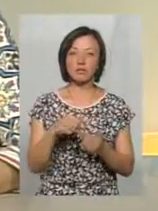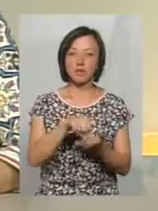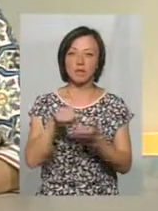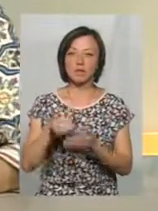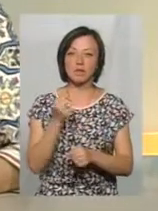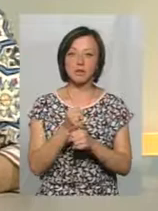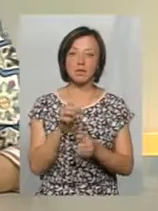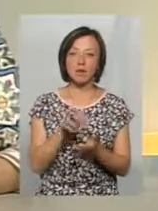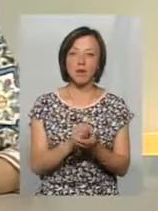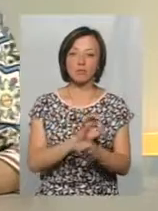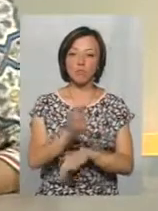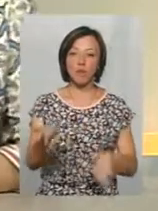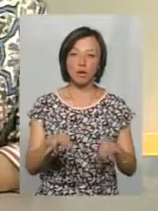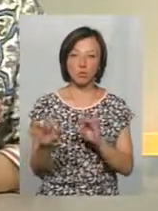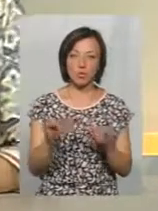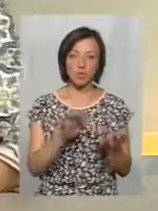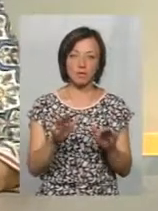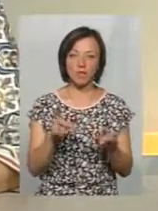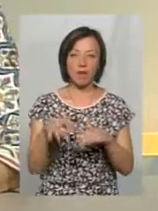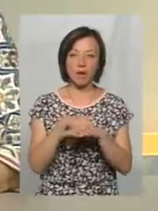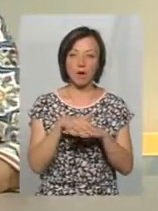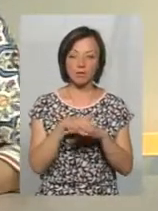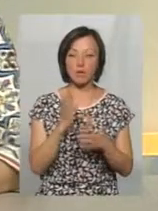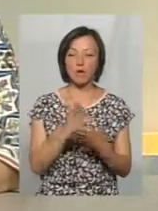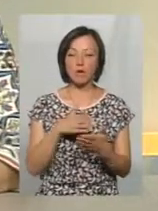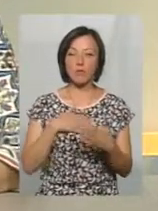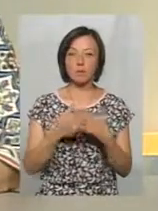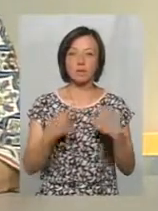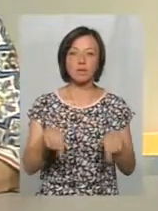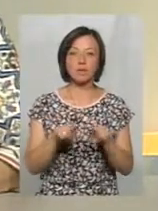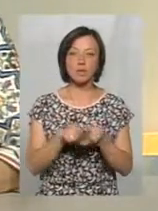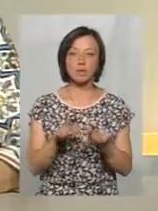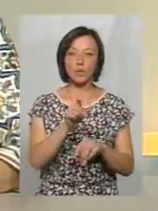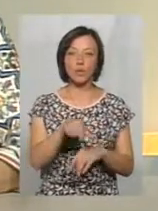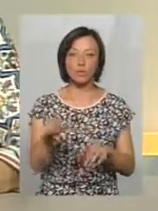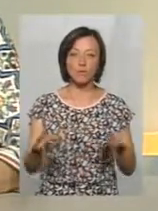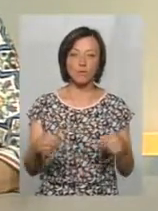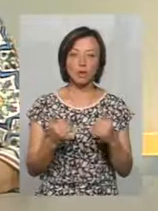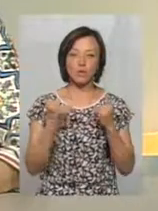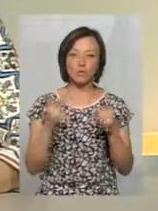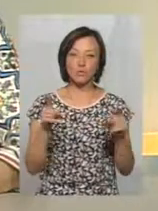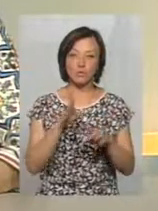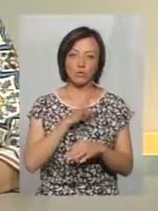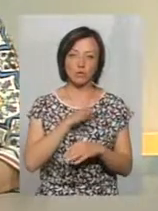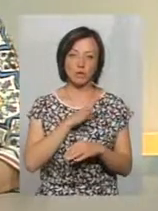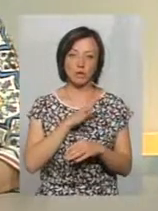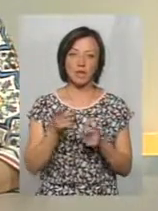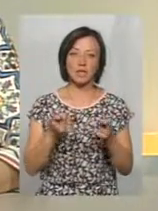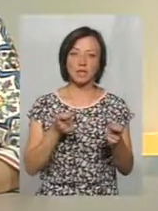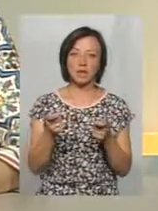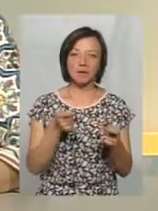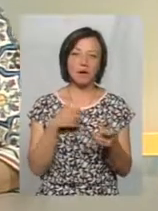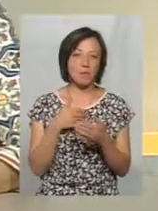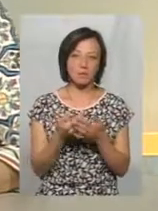якоюсь проектною діяльністю, тобто вони не є масовими. Є громадські організації такі, що люди створюють для того, щоб бути там керівниками